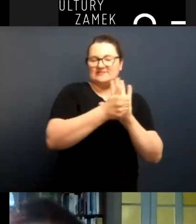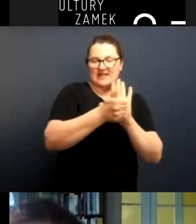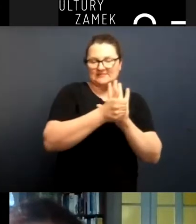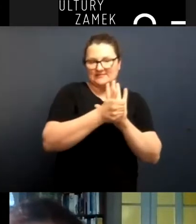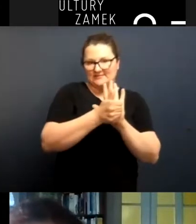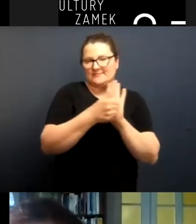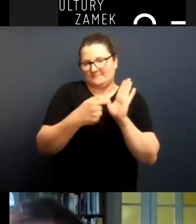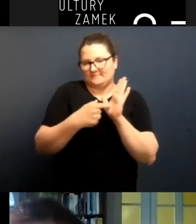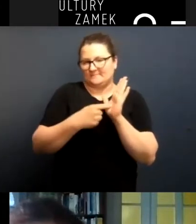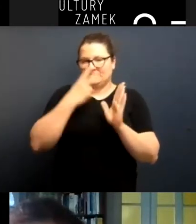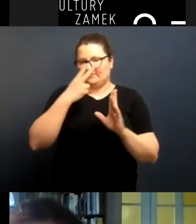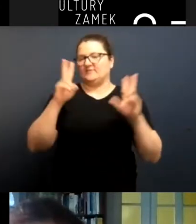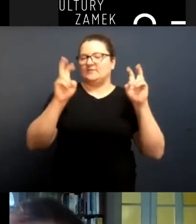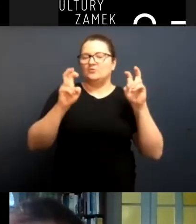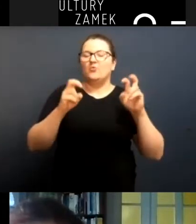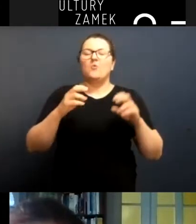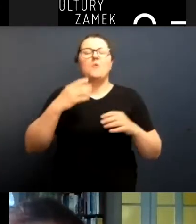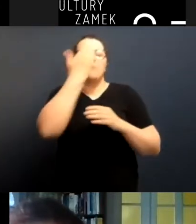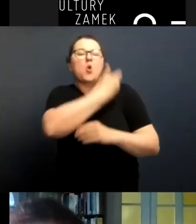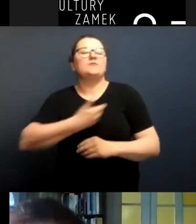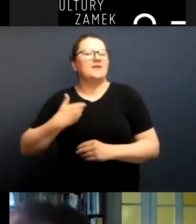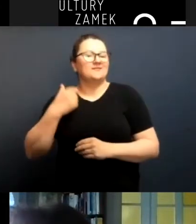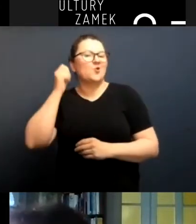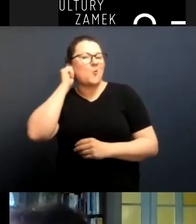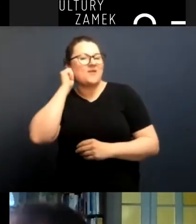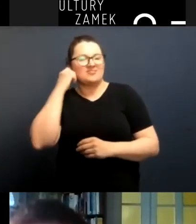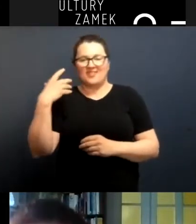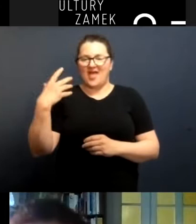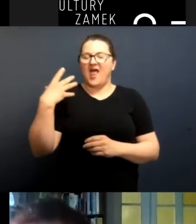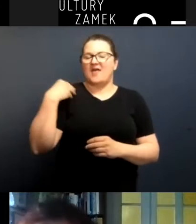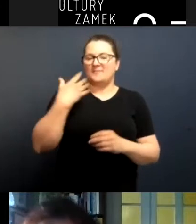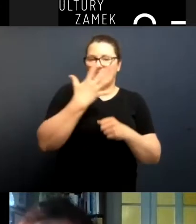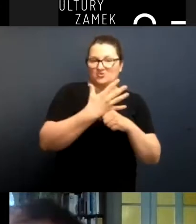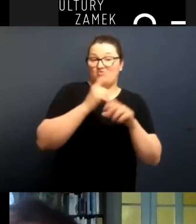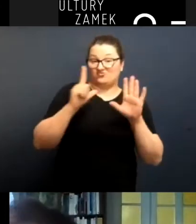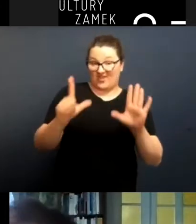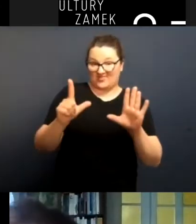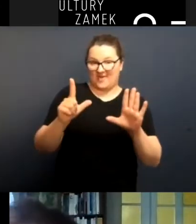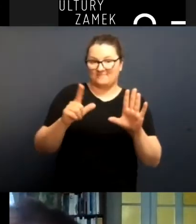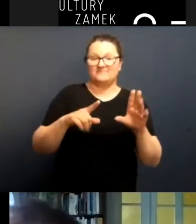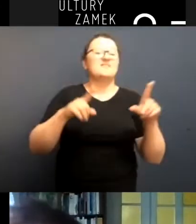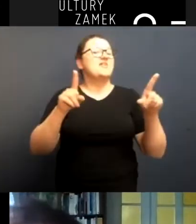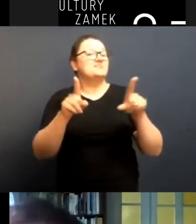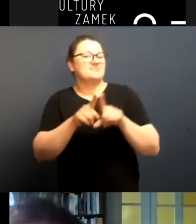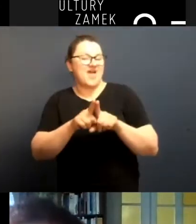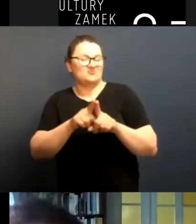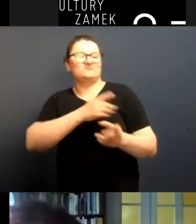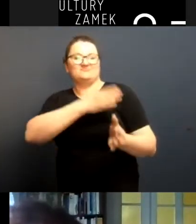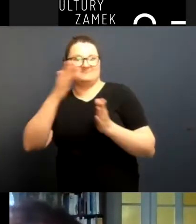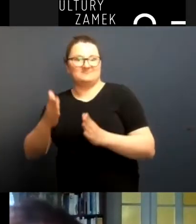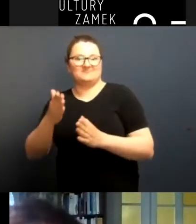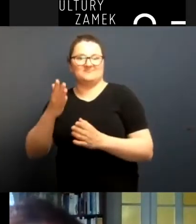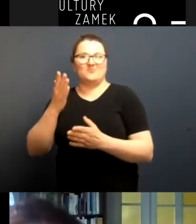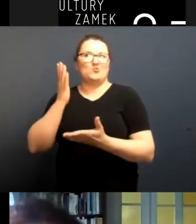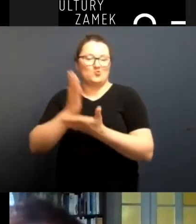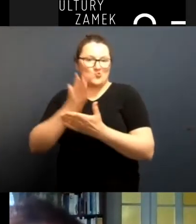Tak jak wskazuje tytuł, portret kobiety w wieku 57 lat i kobieta, która skończyła